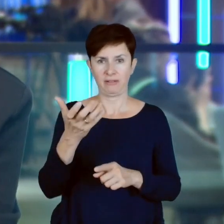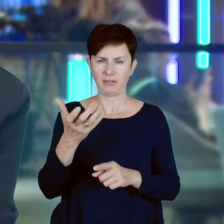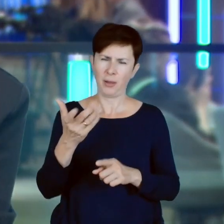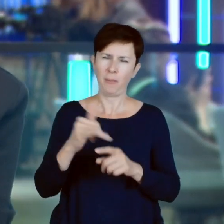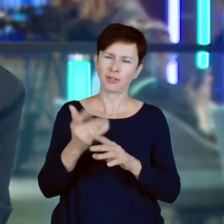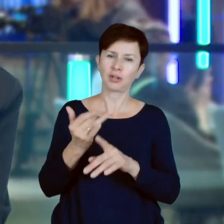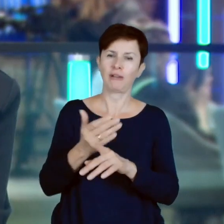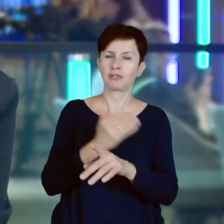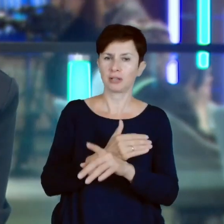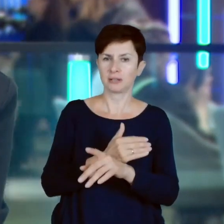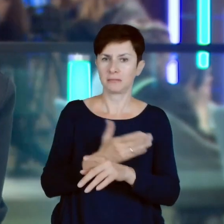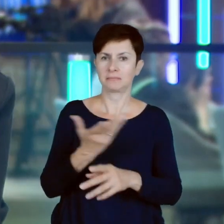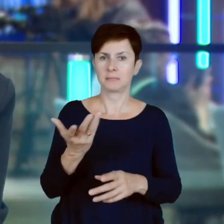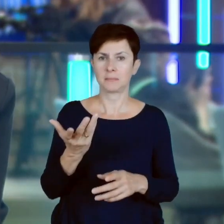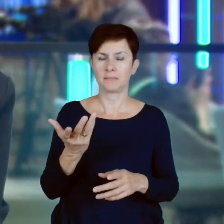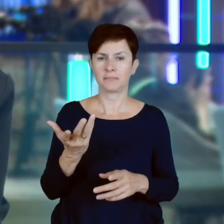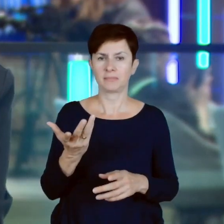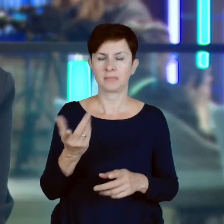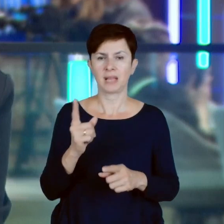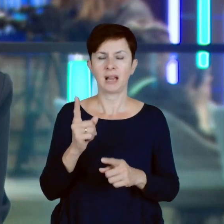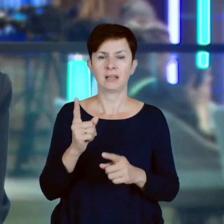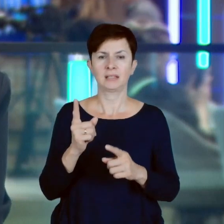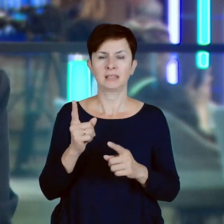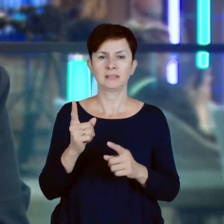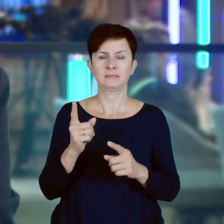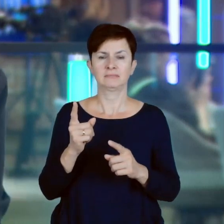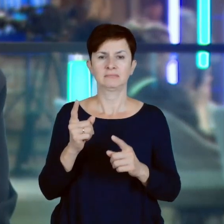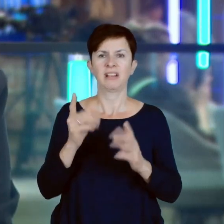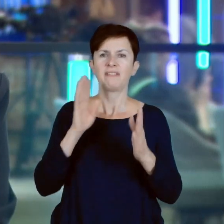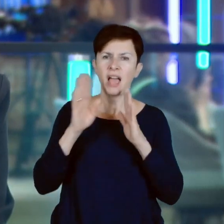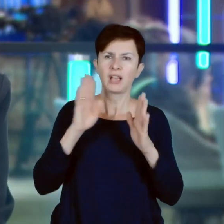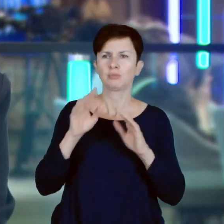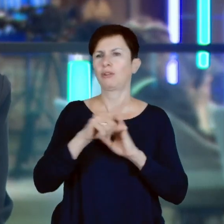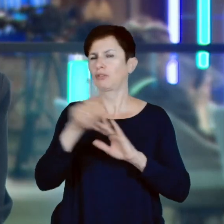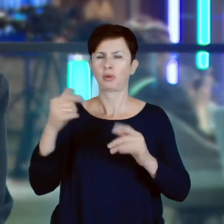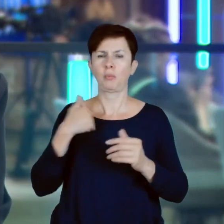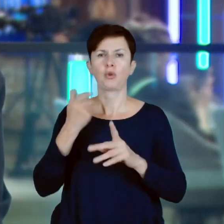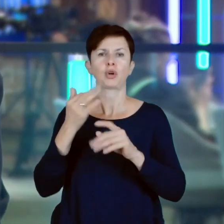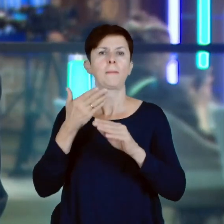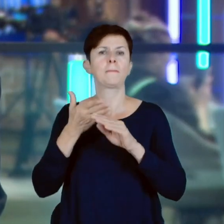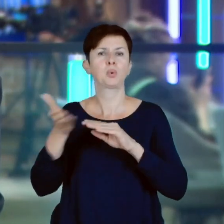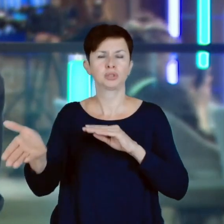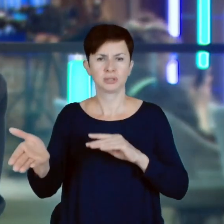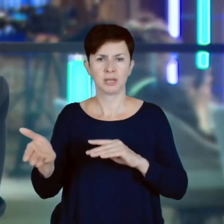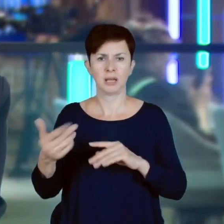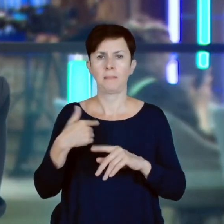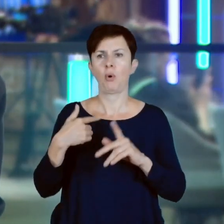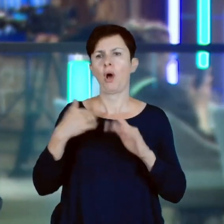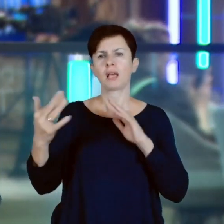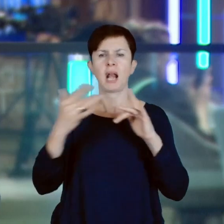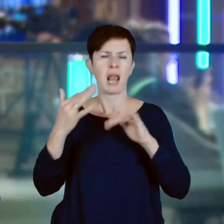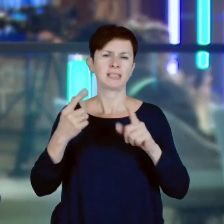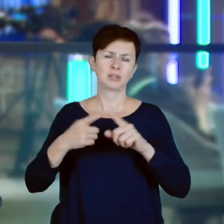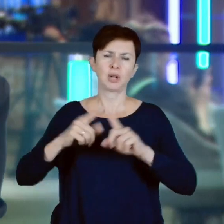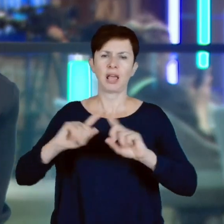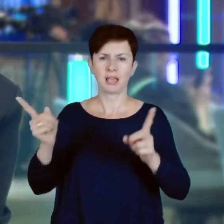ale przynajmniej social media i tak dalej były dużo później, moja relacja będzie z technologią będzie inna niż osoby, która dostaje